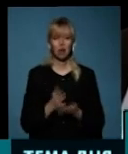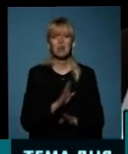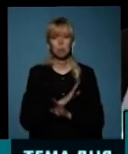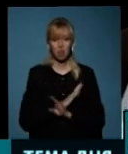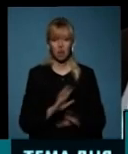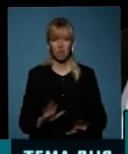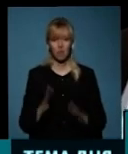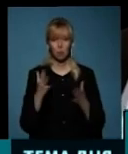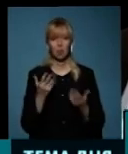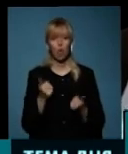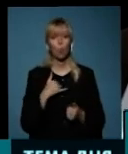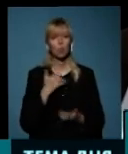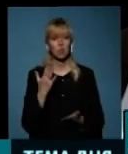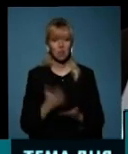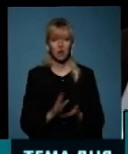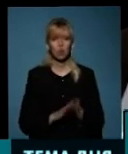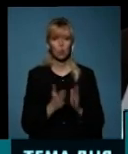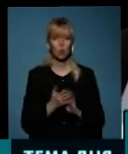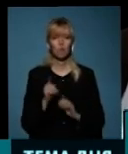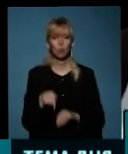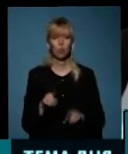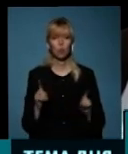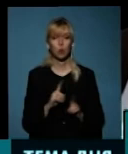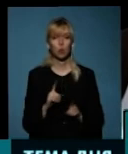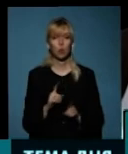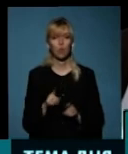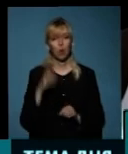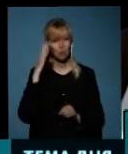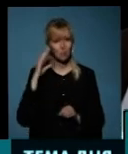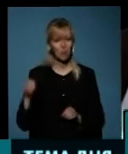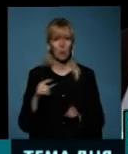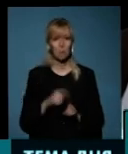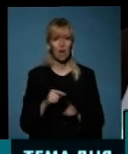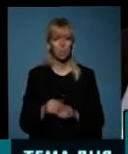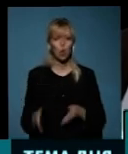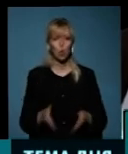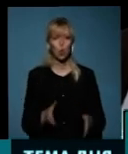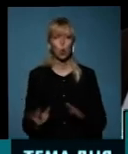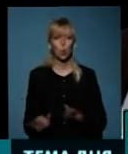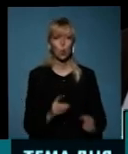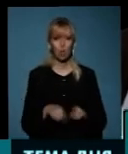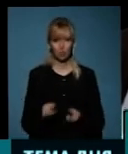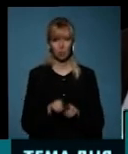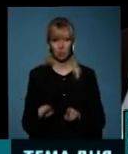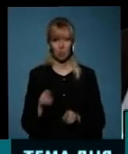випадки. Да, в нас є ситуація в тому, що він знехтував правилами дорожнього руху, так як оцей